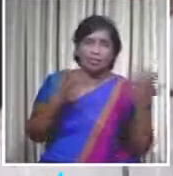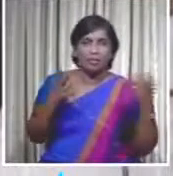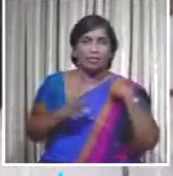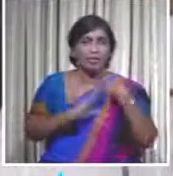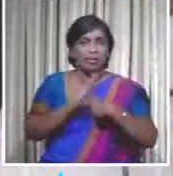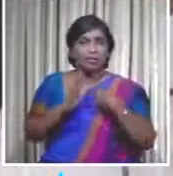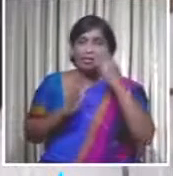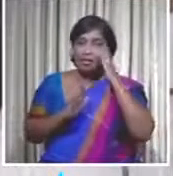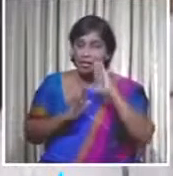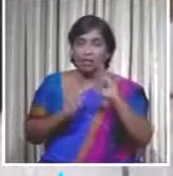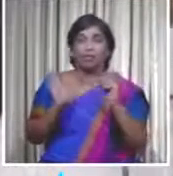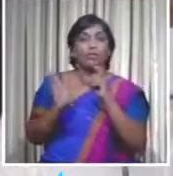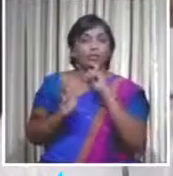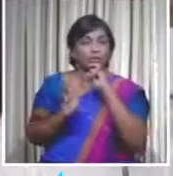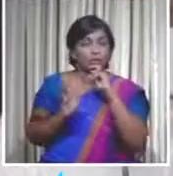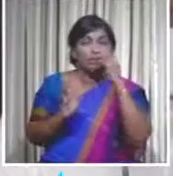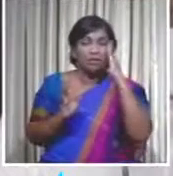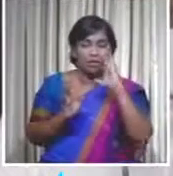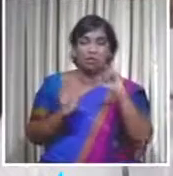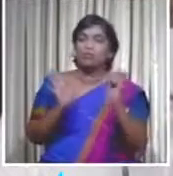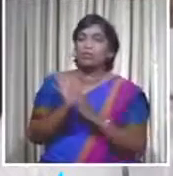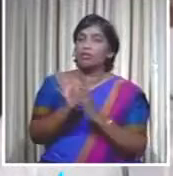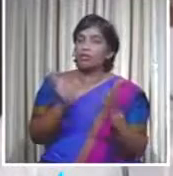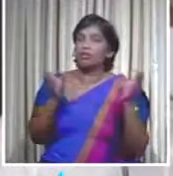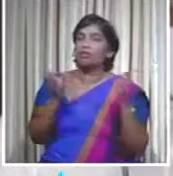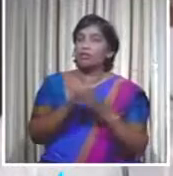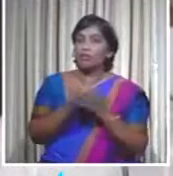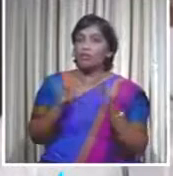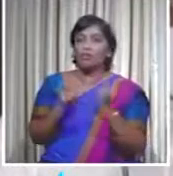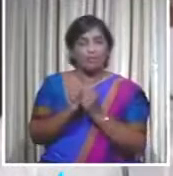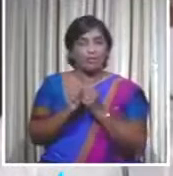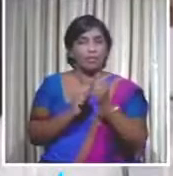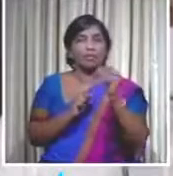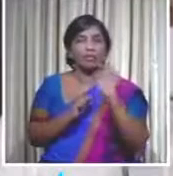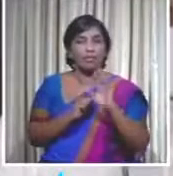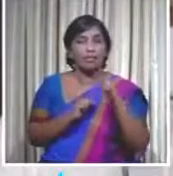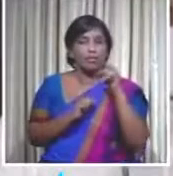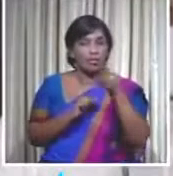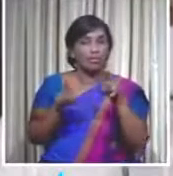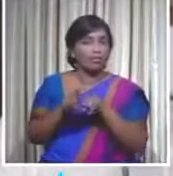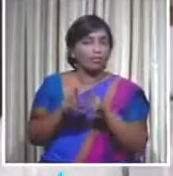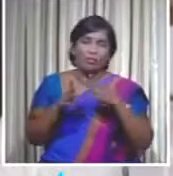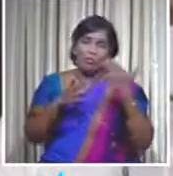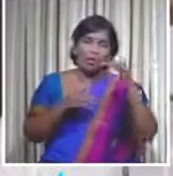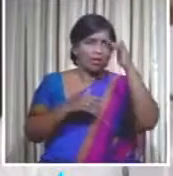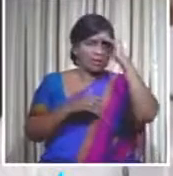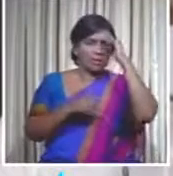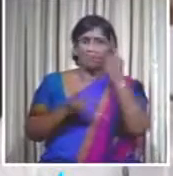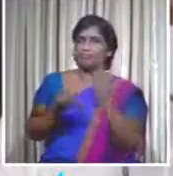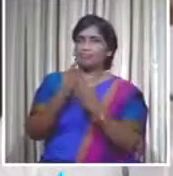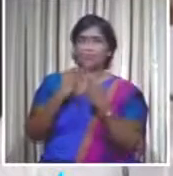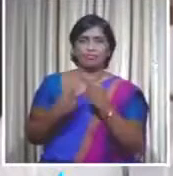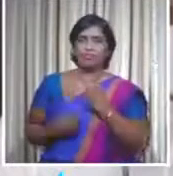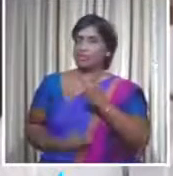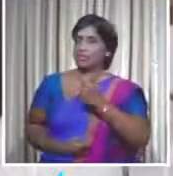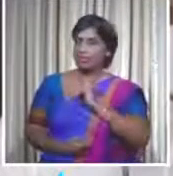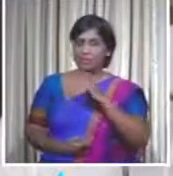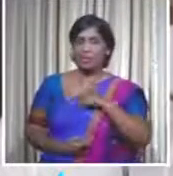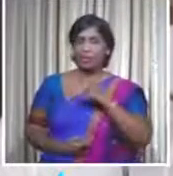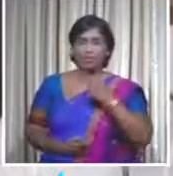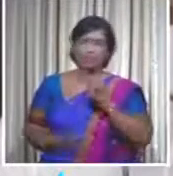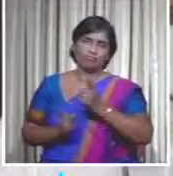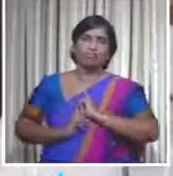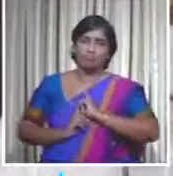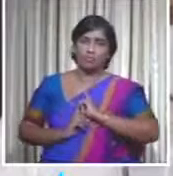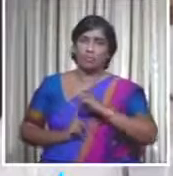berate swadina, adhikarane swadina, commission sabaval, kriyatmaka vennone, ekata mona nayake angilaka wat mama viruddhai, ekai mage